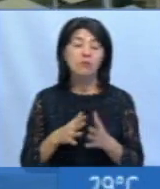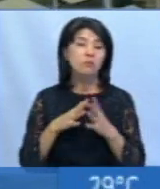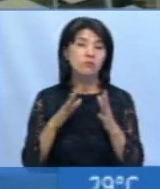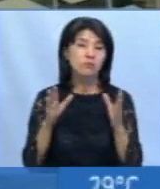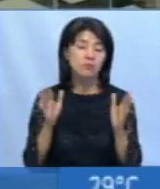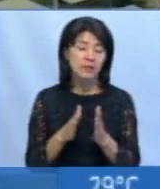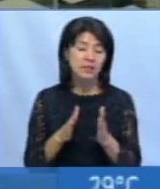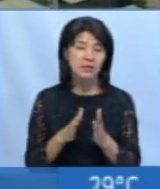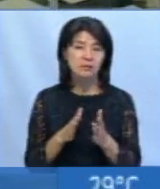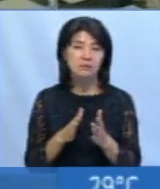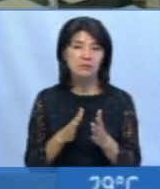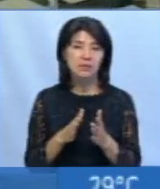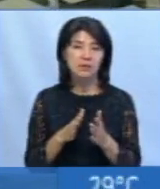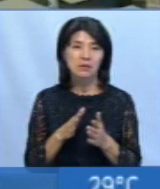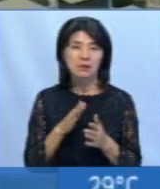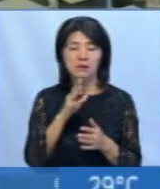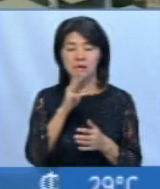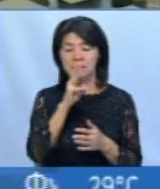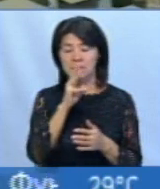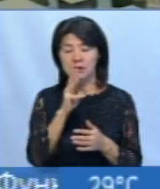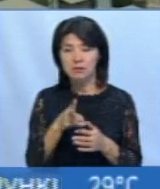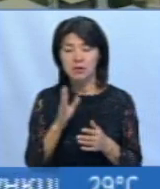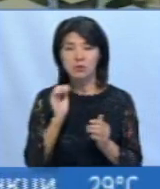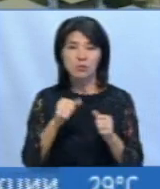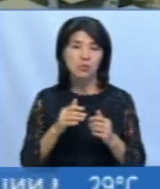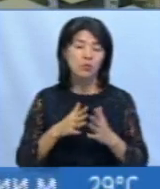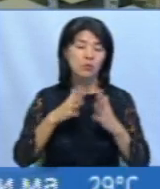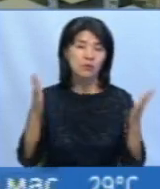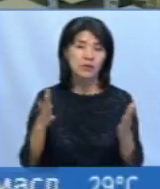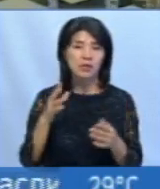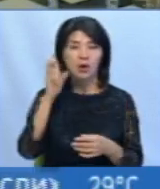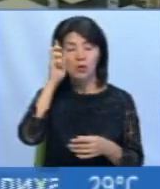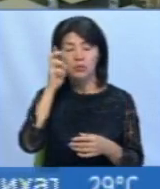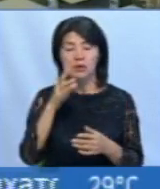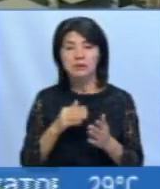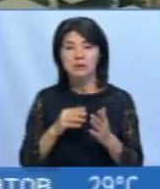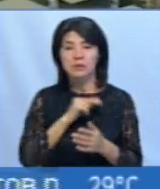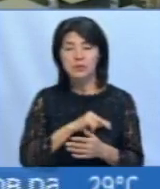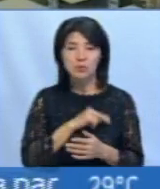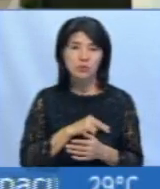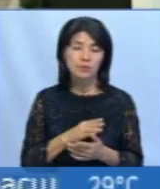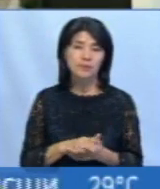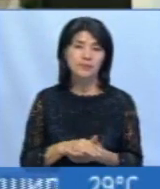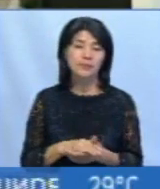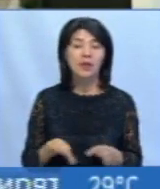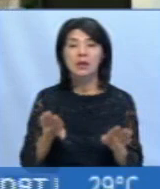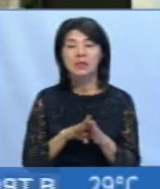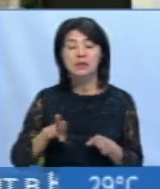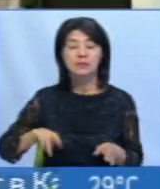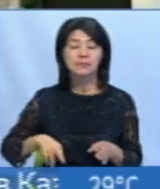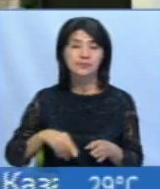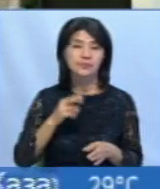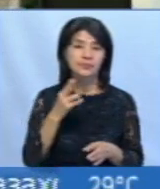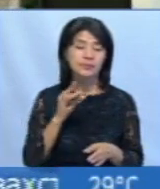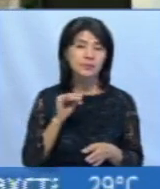позволит увеличить зарплату другим государственным служащим или направить на социальные вопросы населения. Также директору ЦРМИ